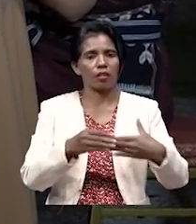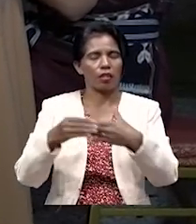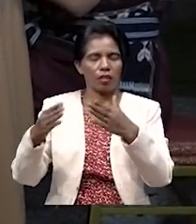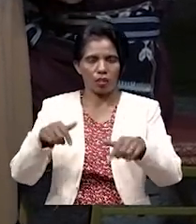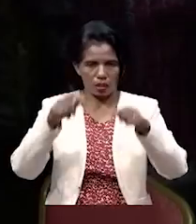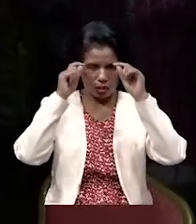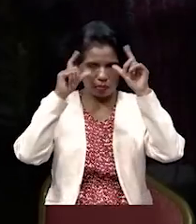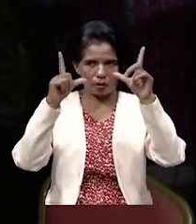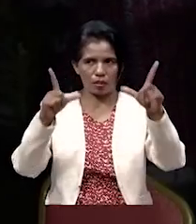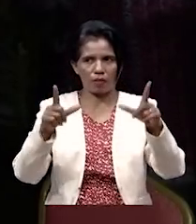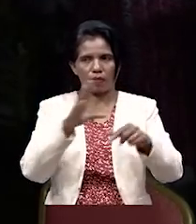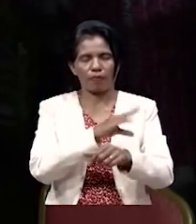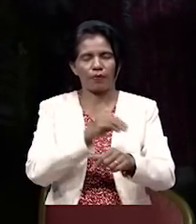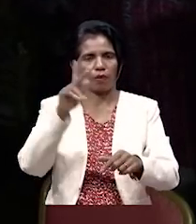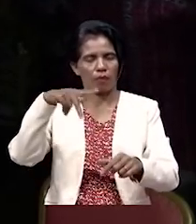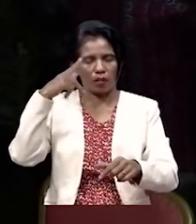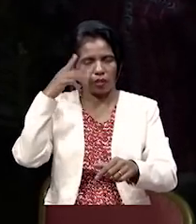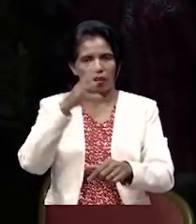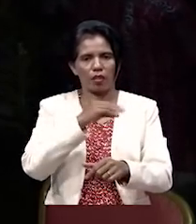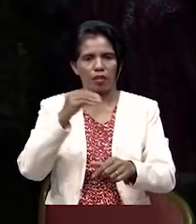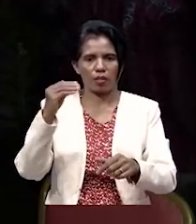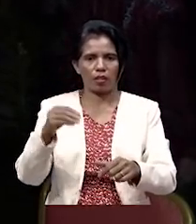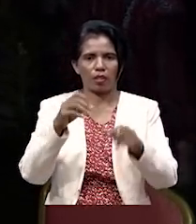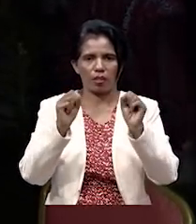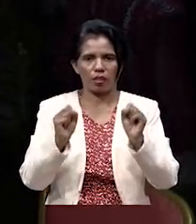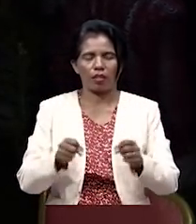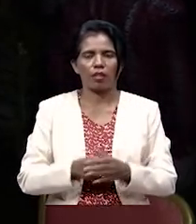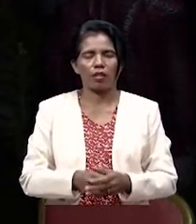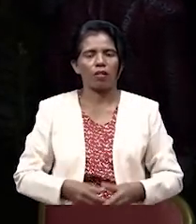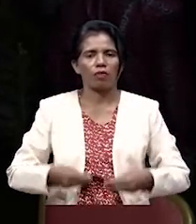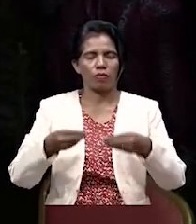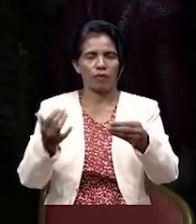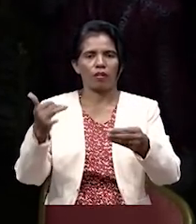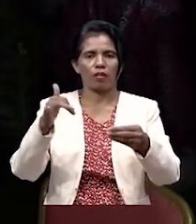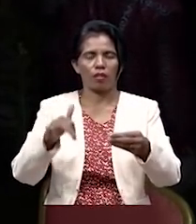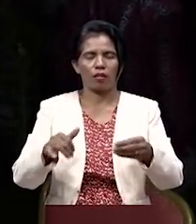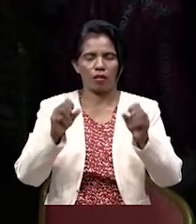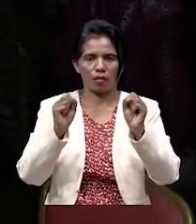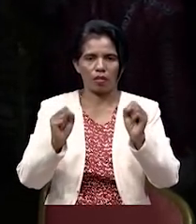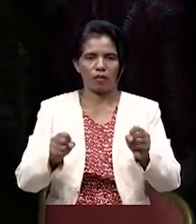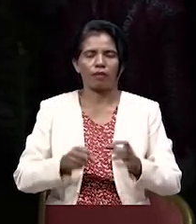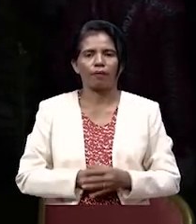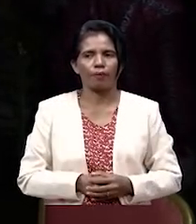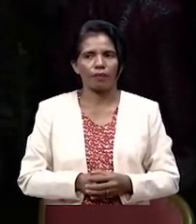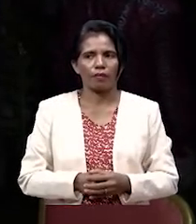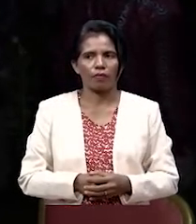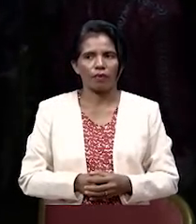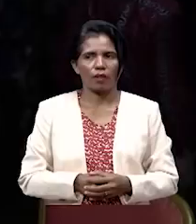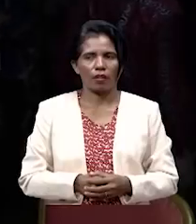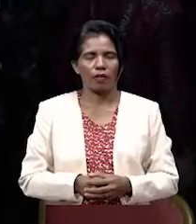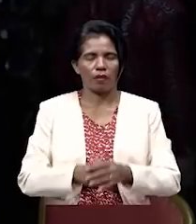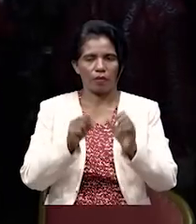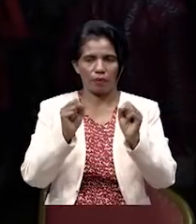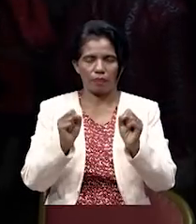apakah pemimpin formal politik maupun non-formal, itu memberinya banyak asam garam istilahnya, yang semoga